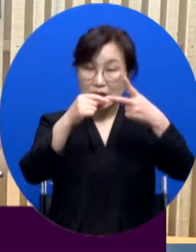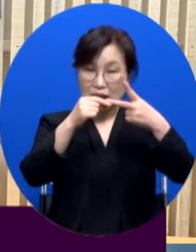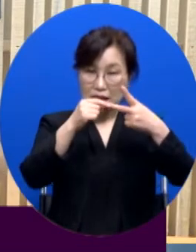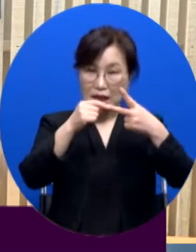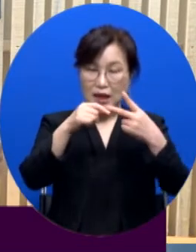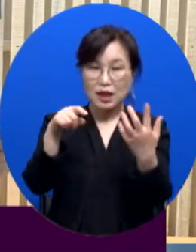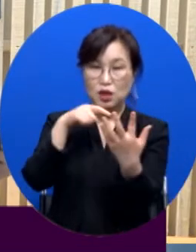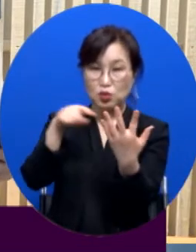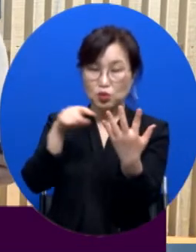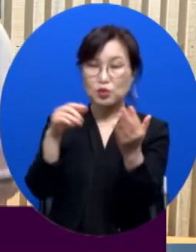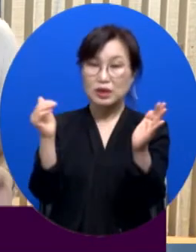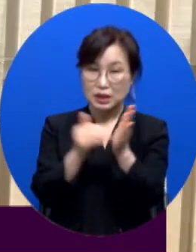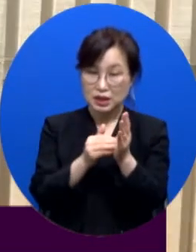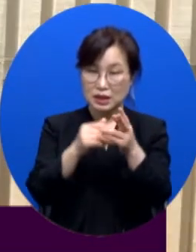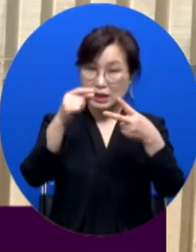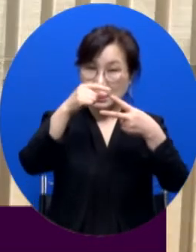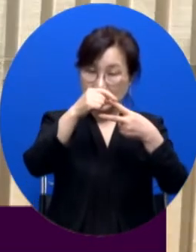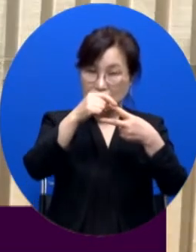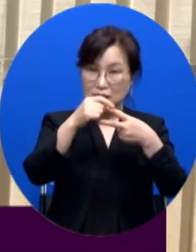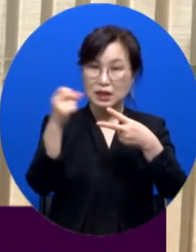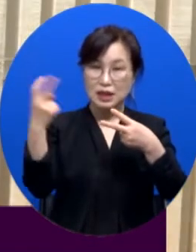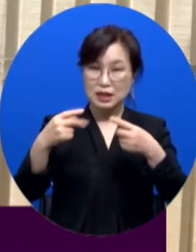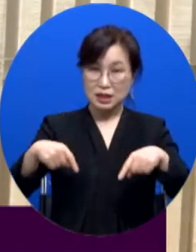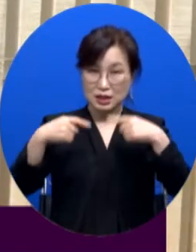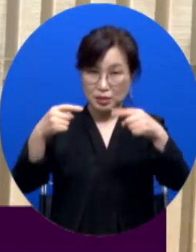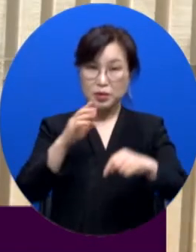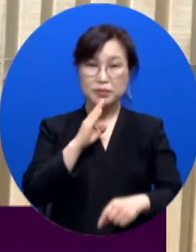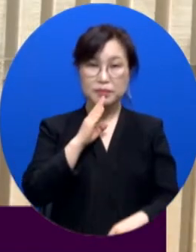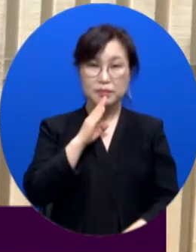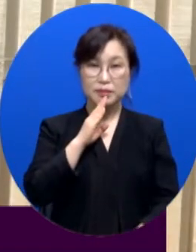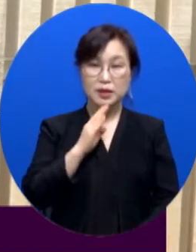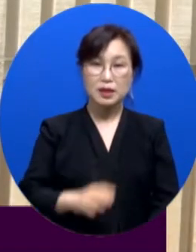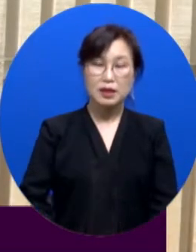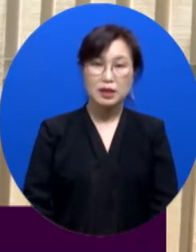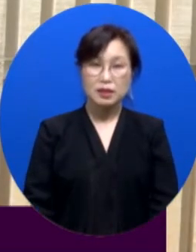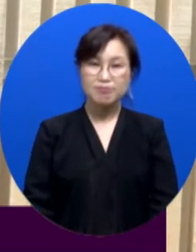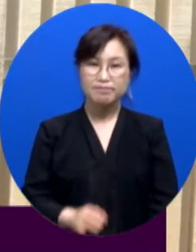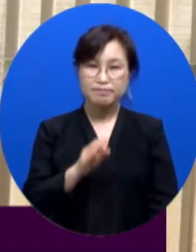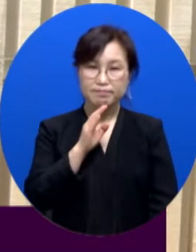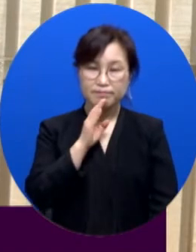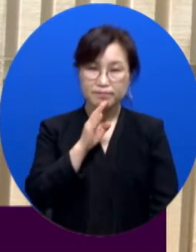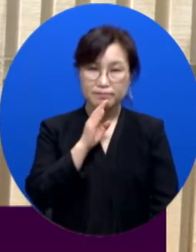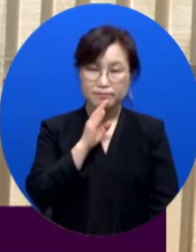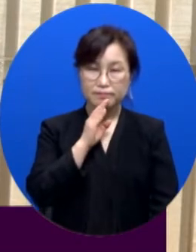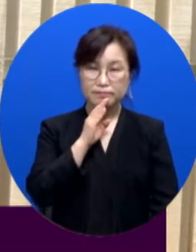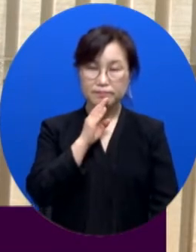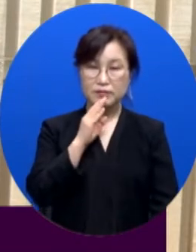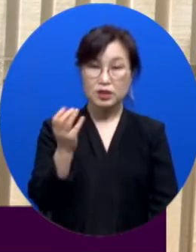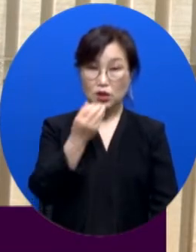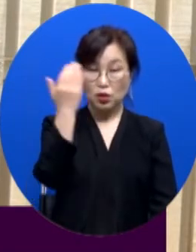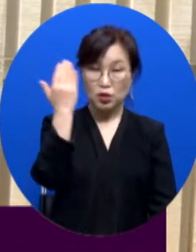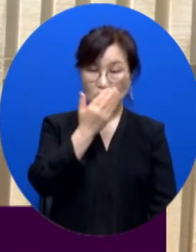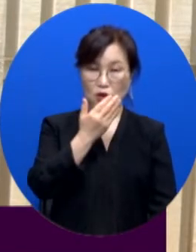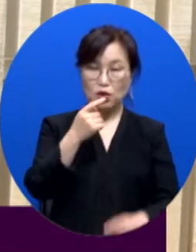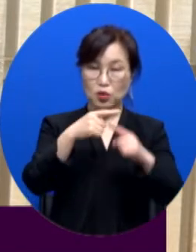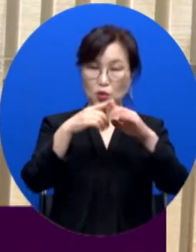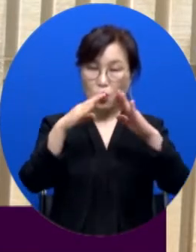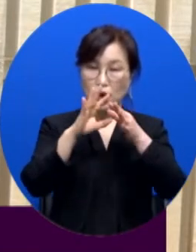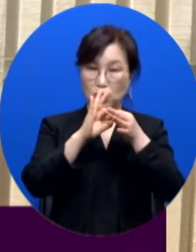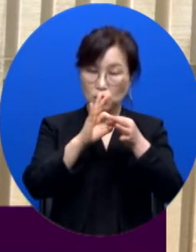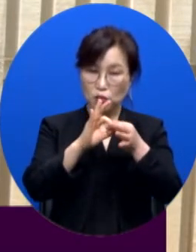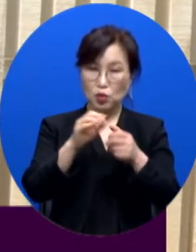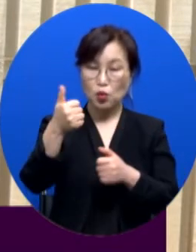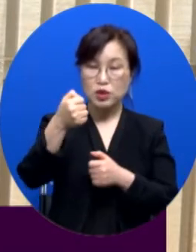재교육에 참여할 수 있는 건가요? 네, 맞습니다. 현재 기성해선이 소속 선교사는 57개국에서